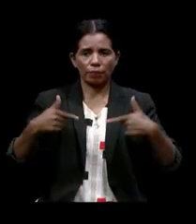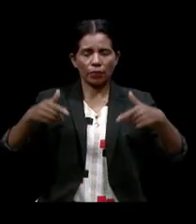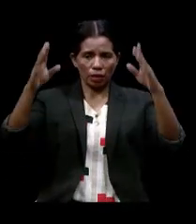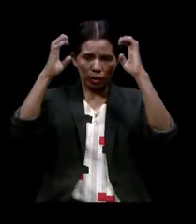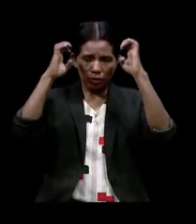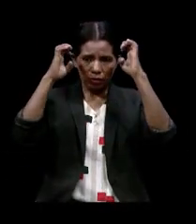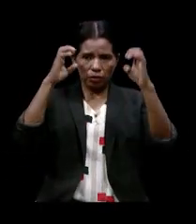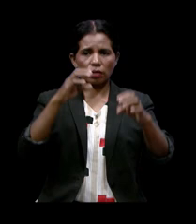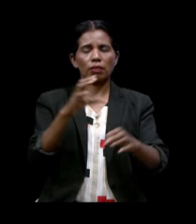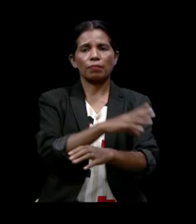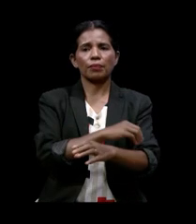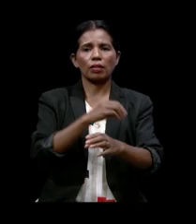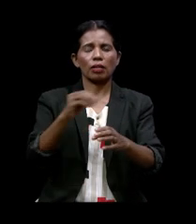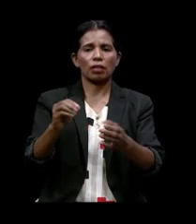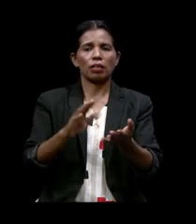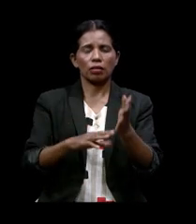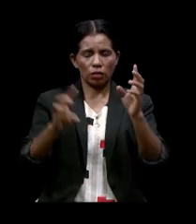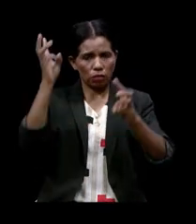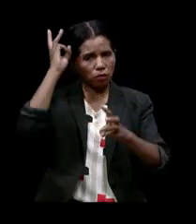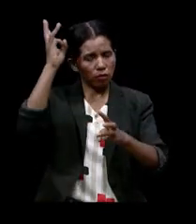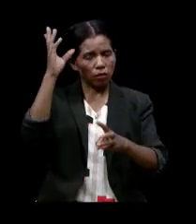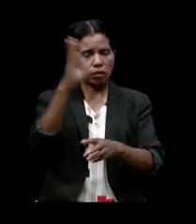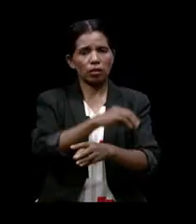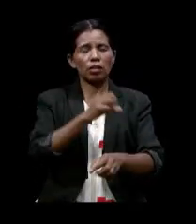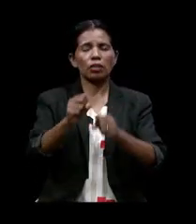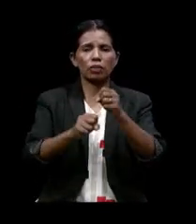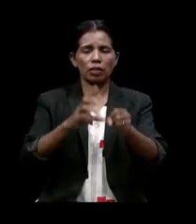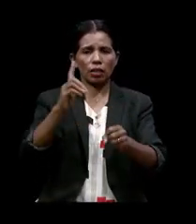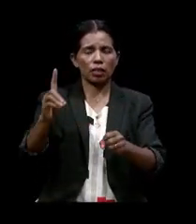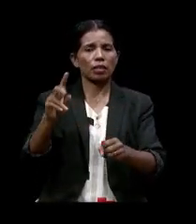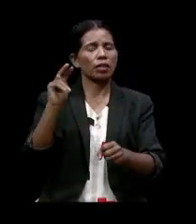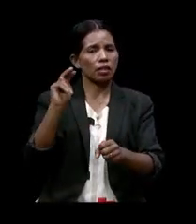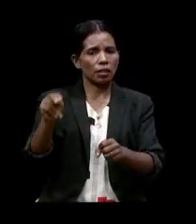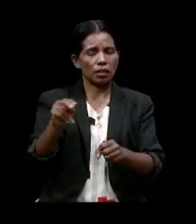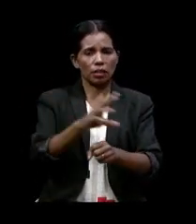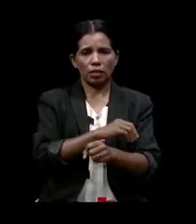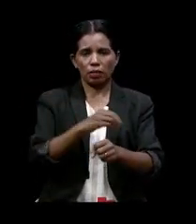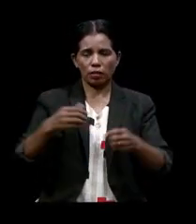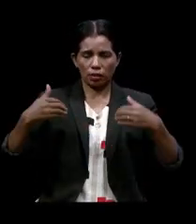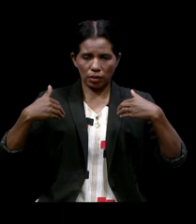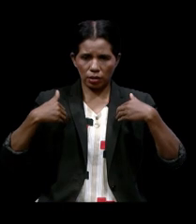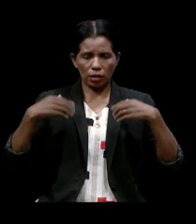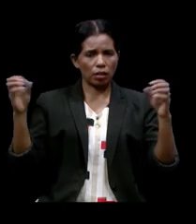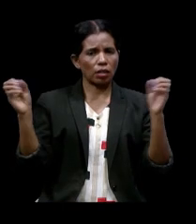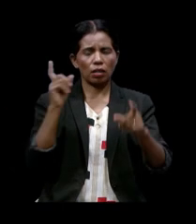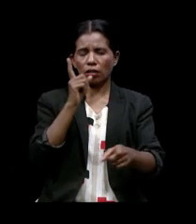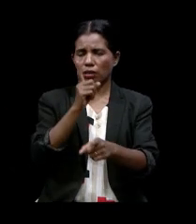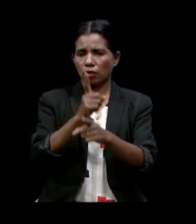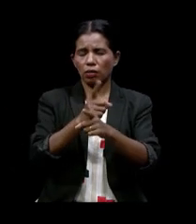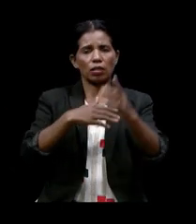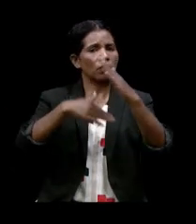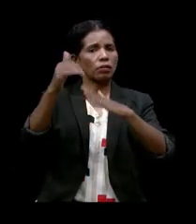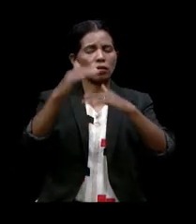edukasaun kualidade ensino se sai preocupasaun iha sosiedade nilet kurikulu nebe inkonsistente